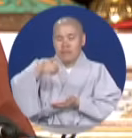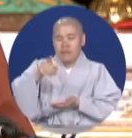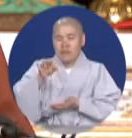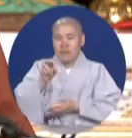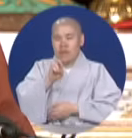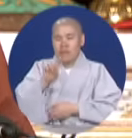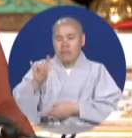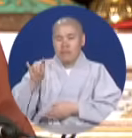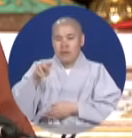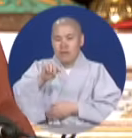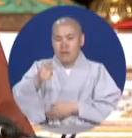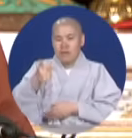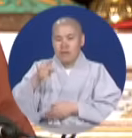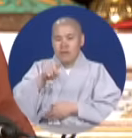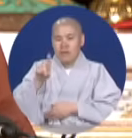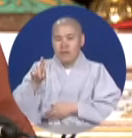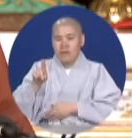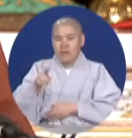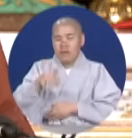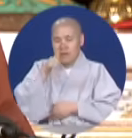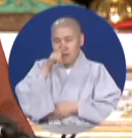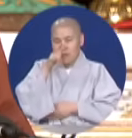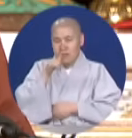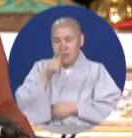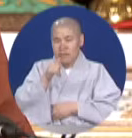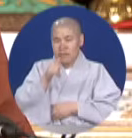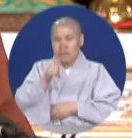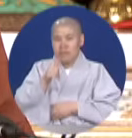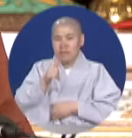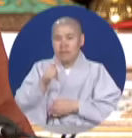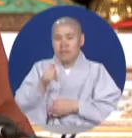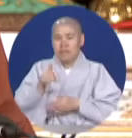청매선사라고요. 청매선사. 그분이 계신데